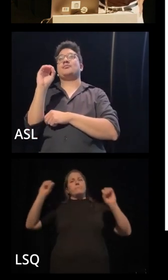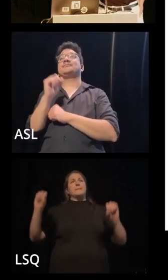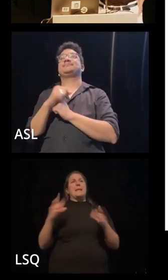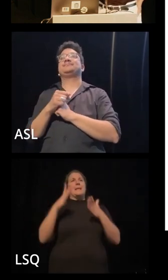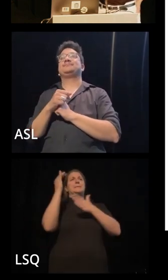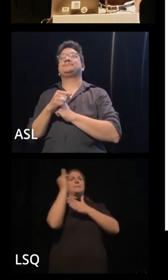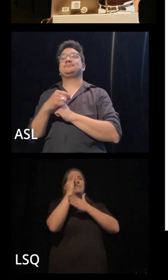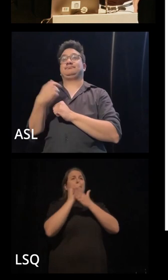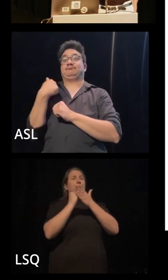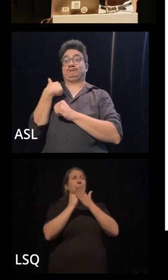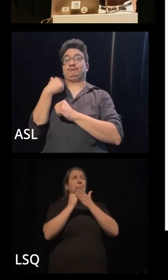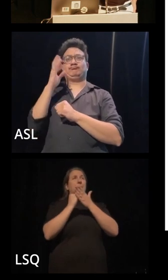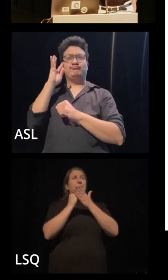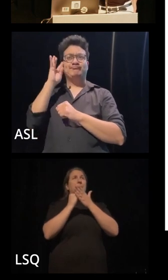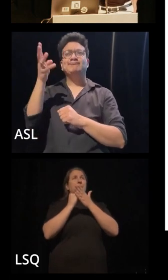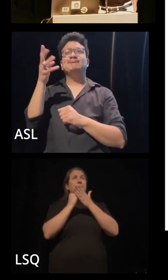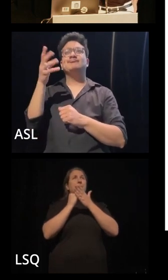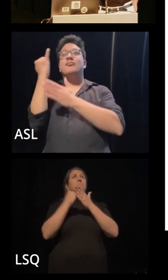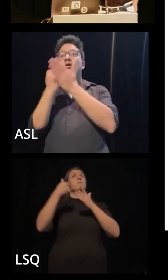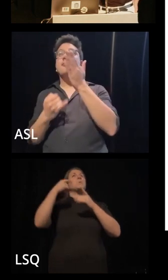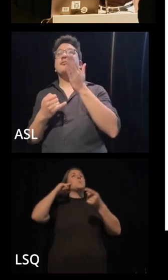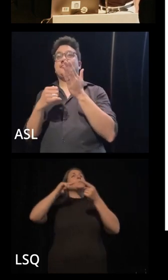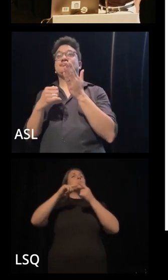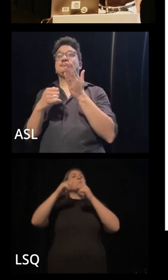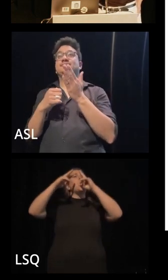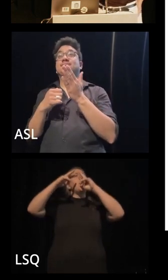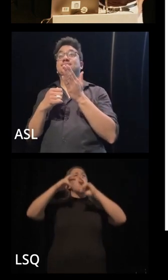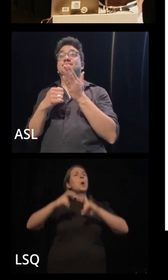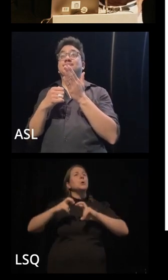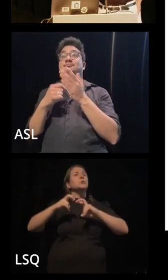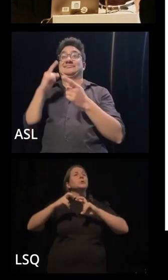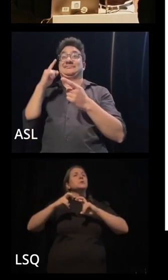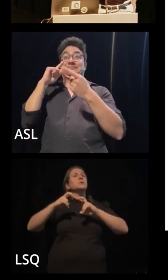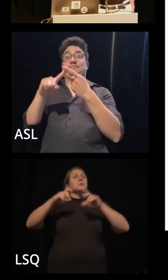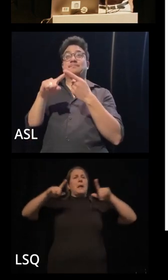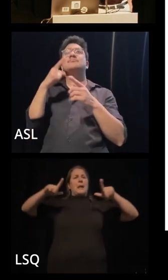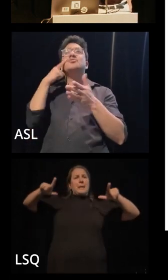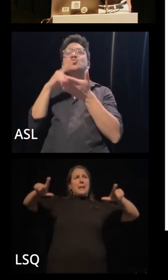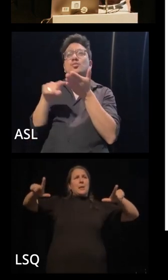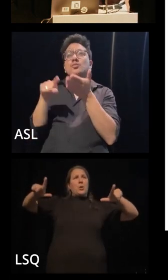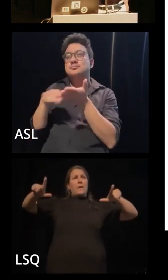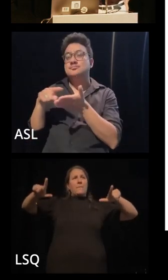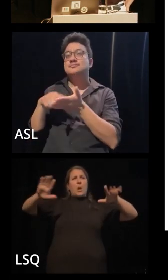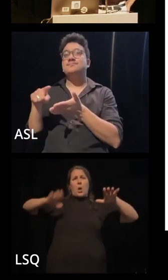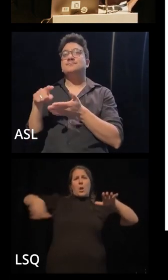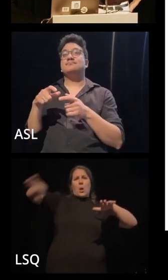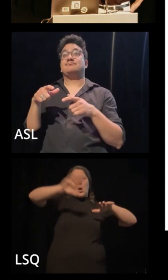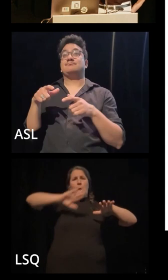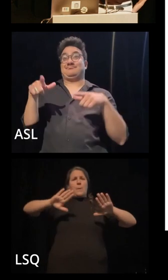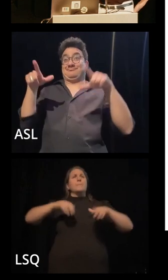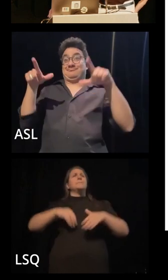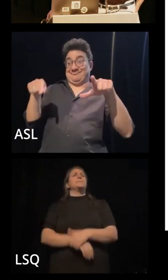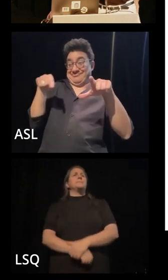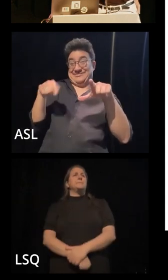artistique, tout projet de recherche d'art contemporain, cartographie émotionnelle de la vie à soi.